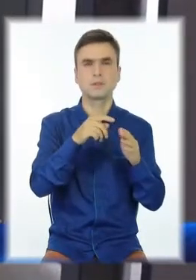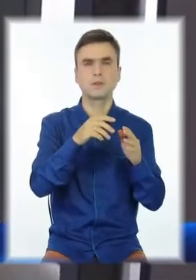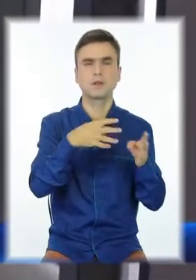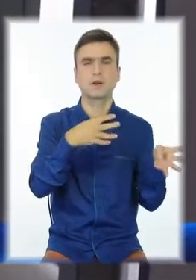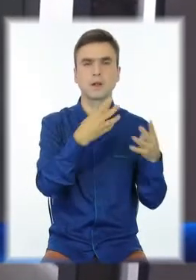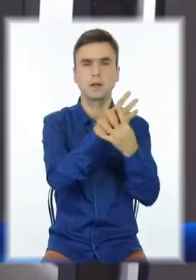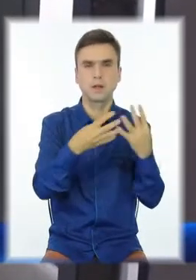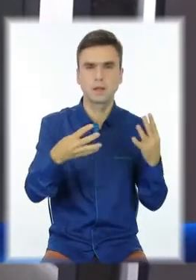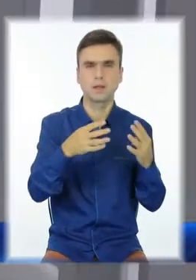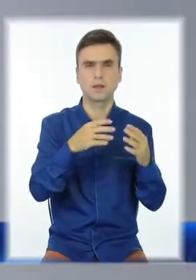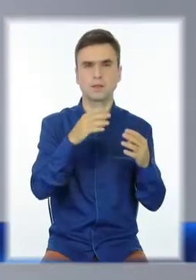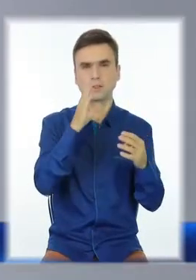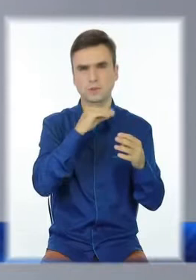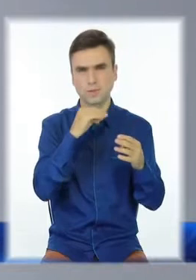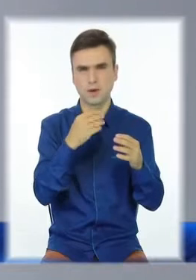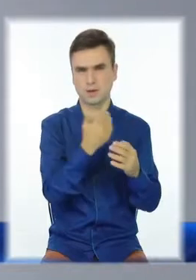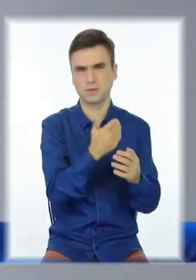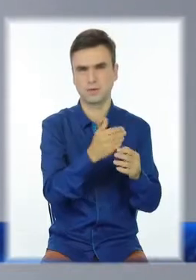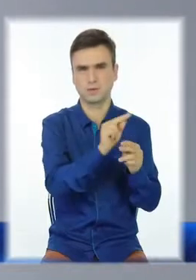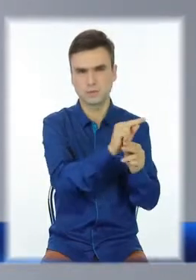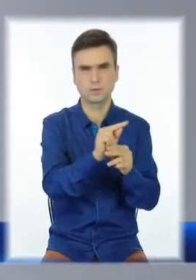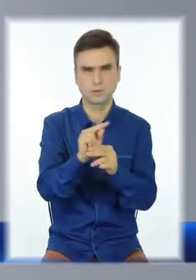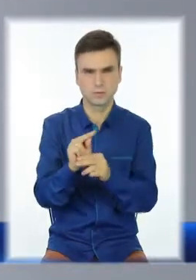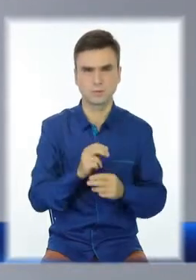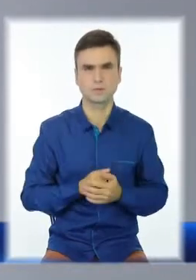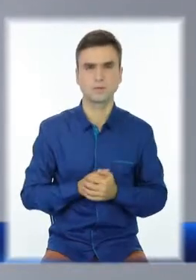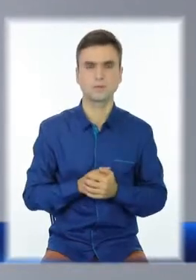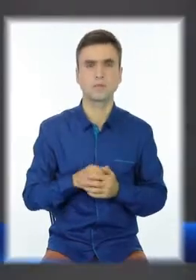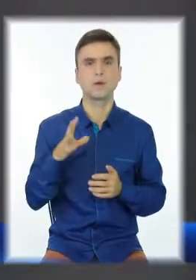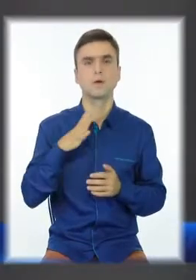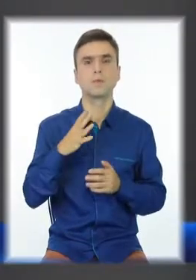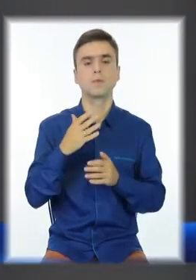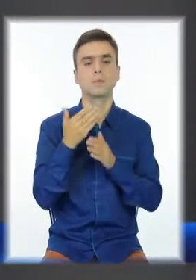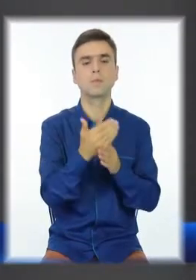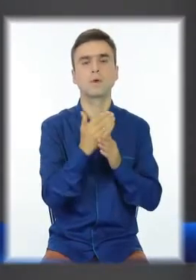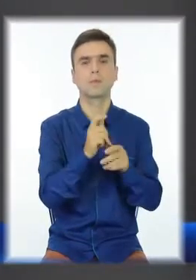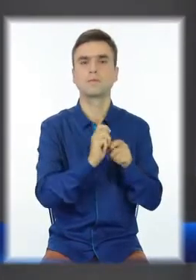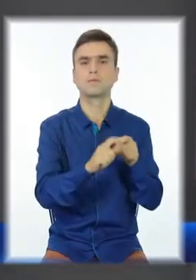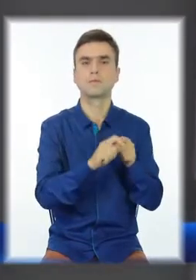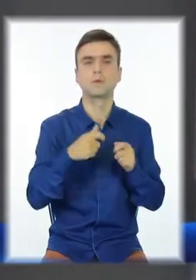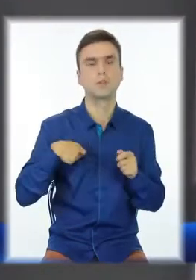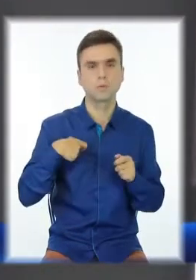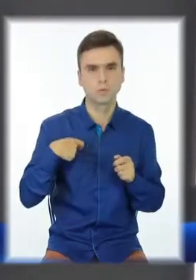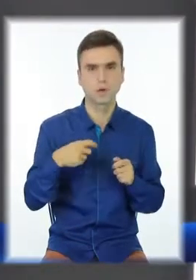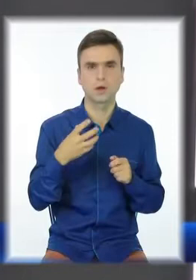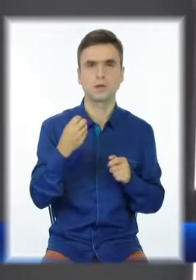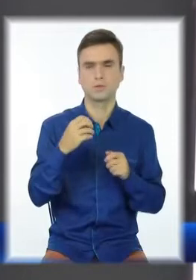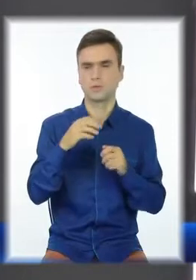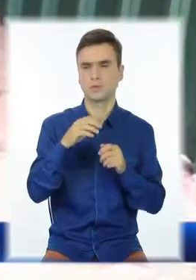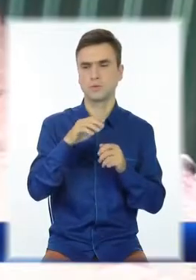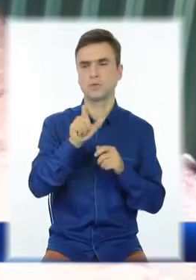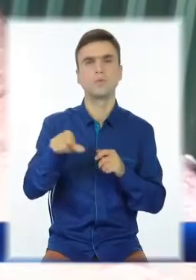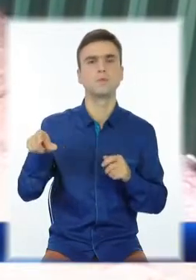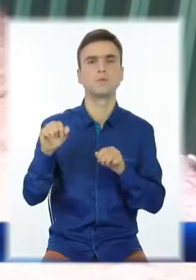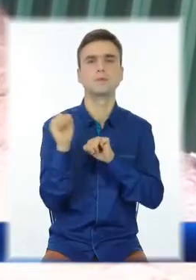оброблюватись новоприбулі тварини. Хід робіт проінспектували депутати та зоозахисники. Комплекс за бюджетні кошти